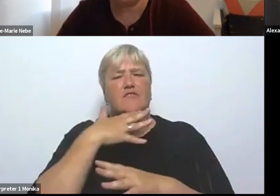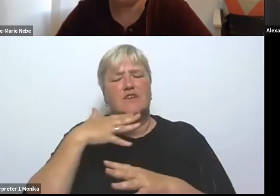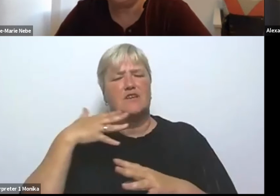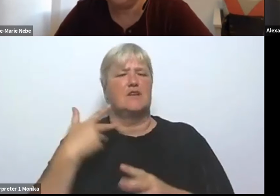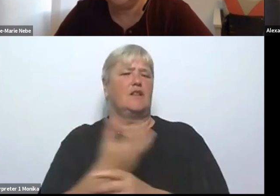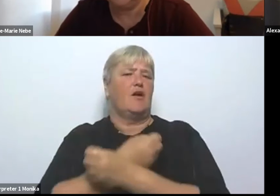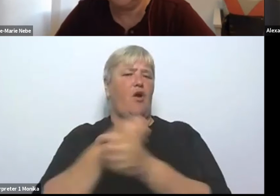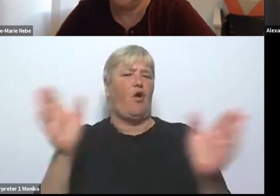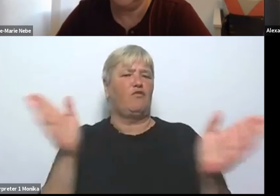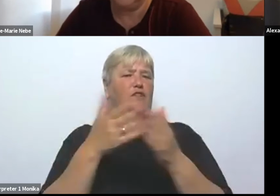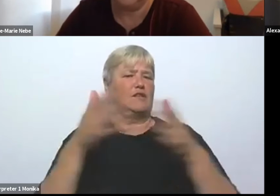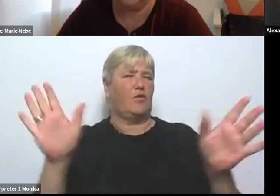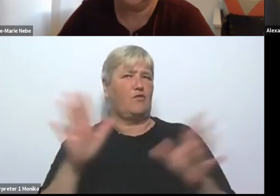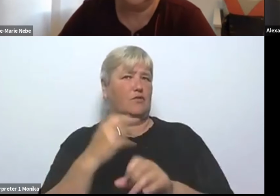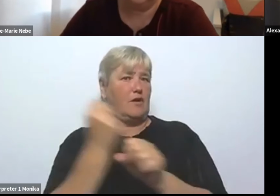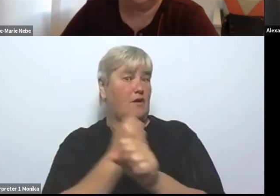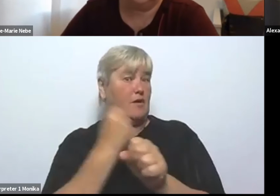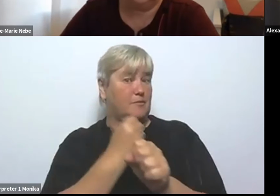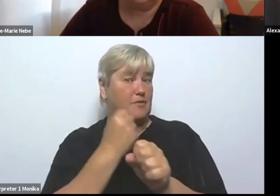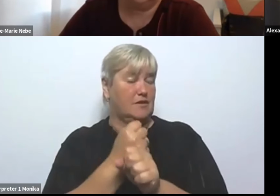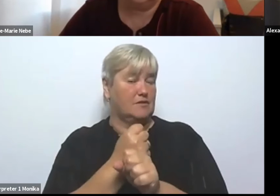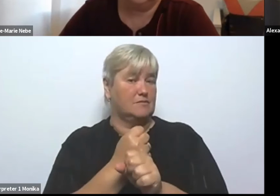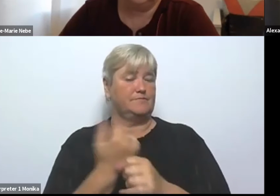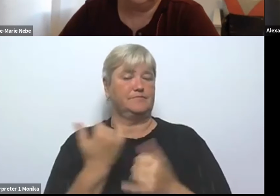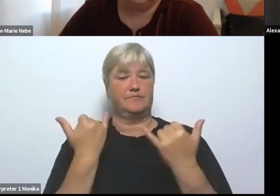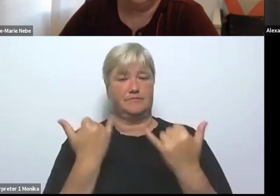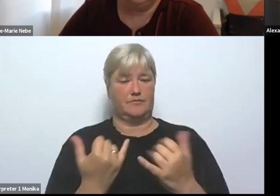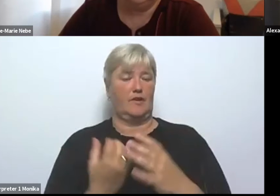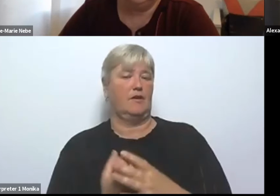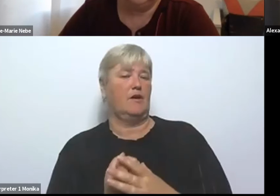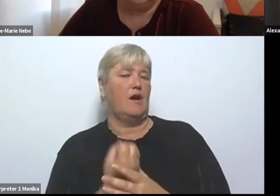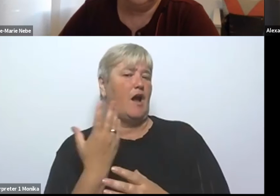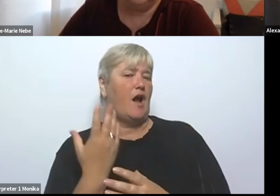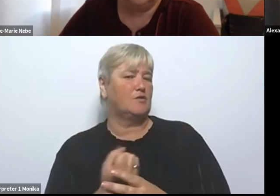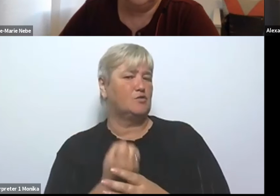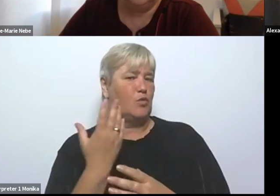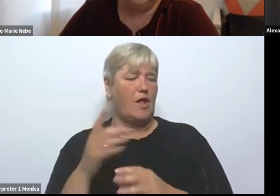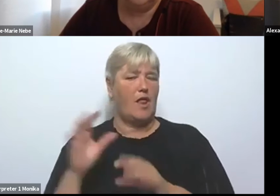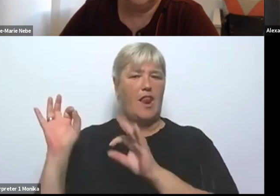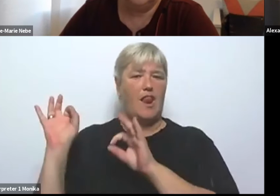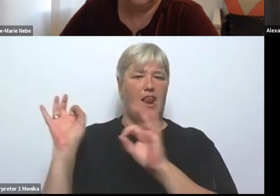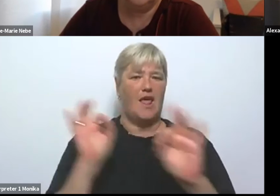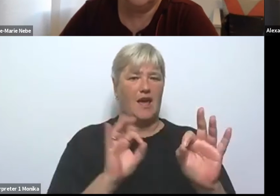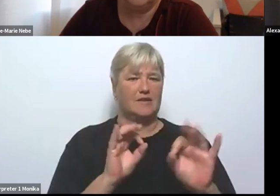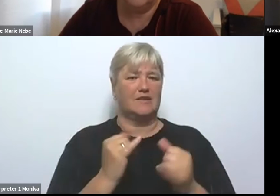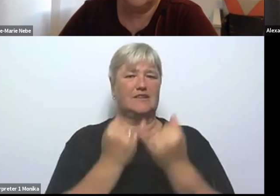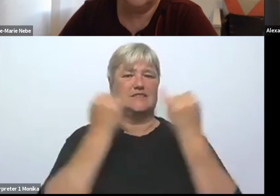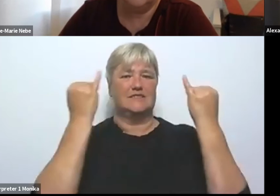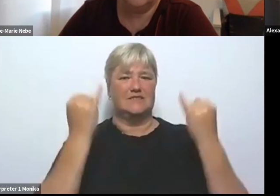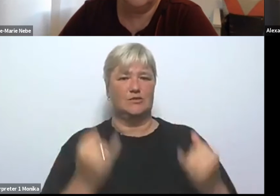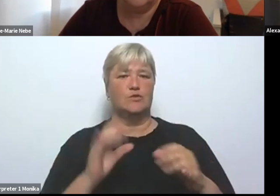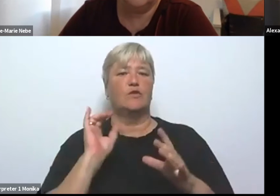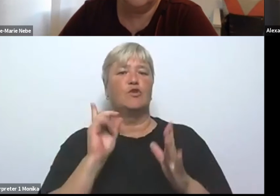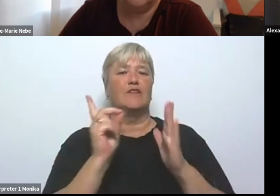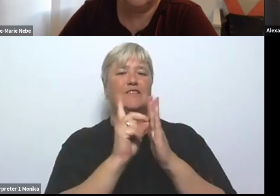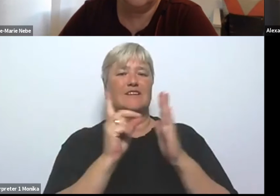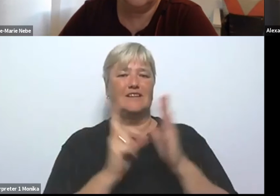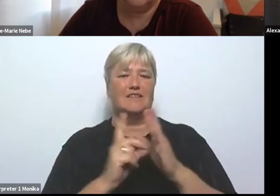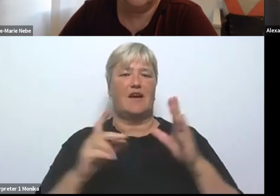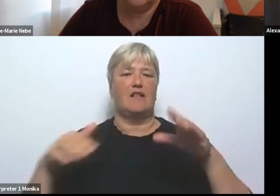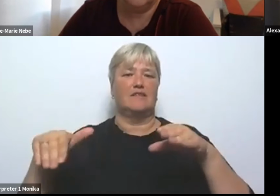Öffentlichkeitsarbeit. Aktuell ist es so, dass ich mit dem Leiter des Instituts für digitale Teilhabe von